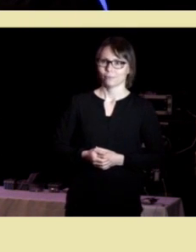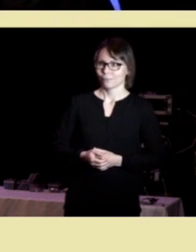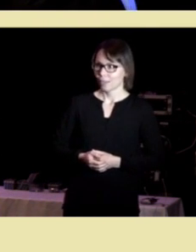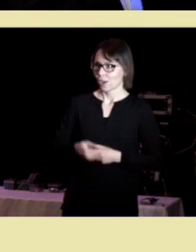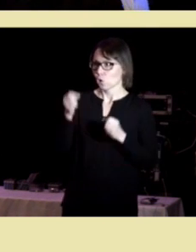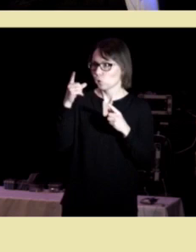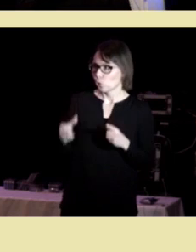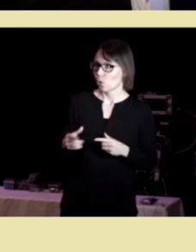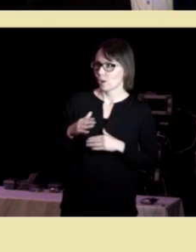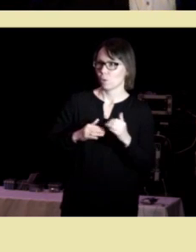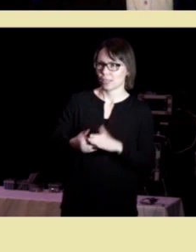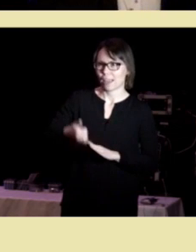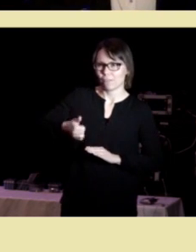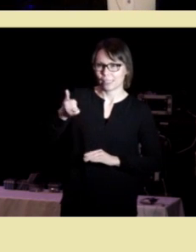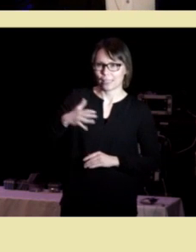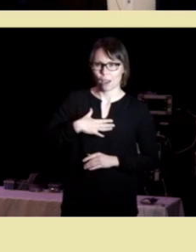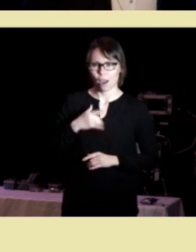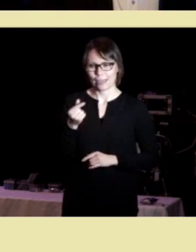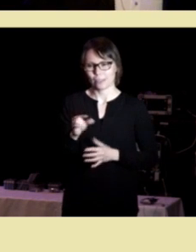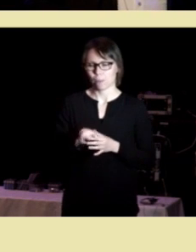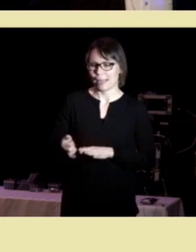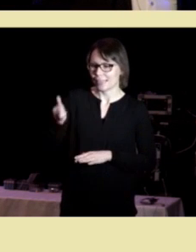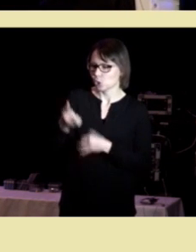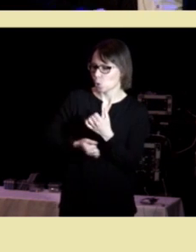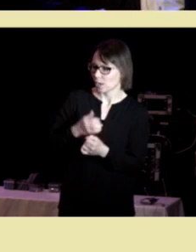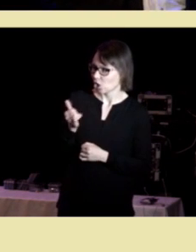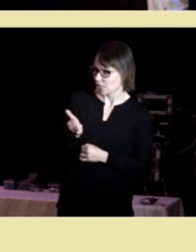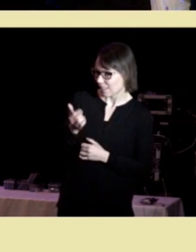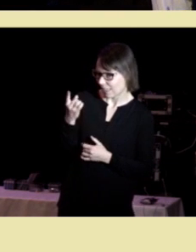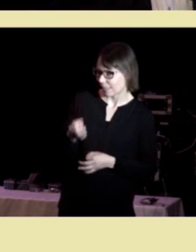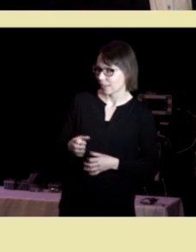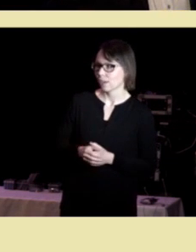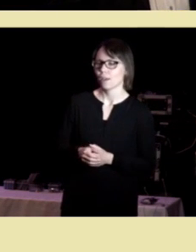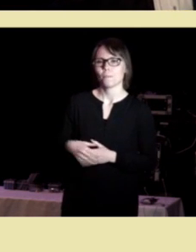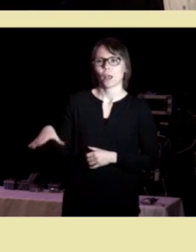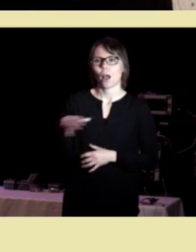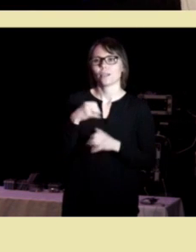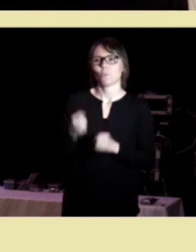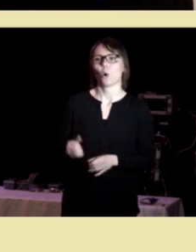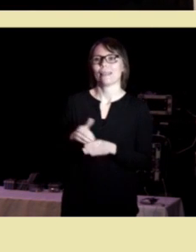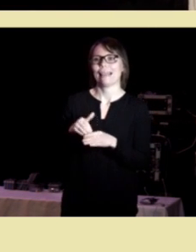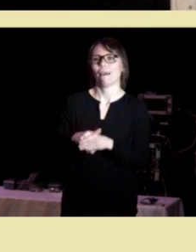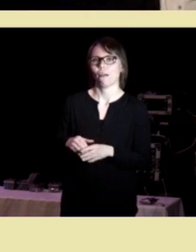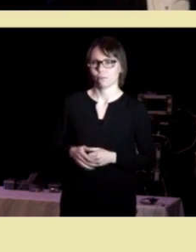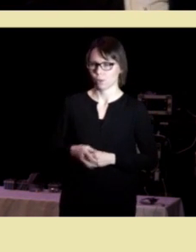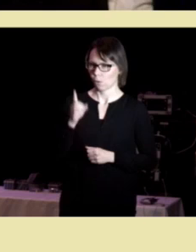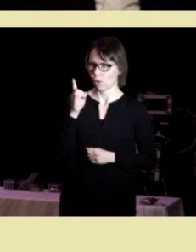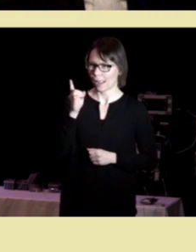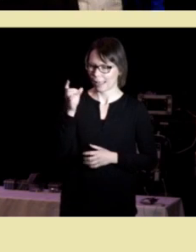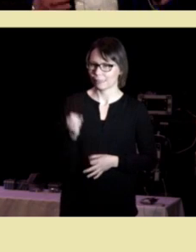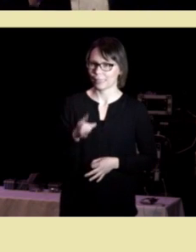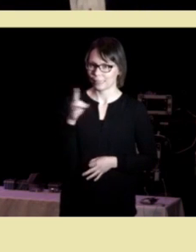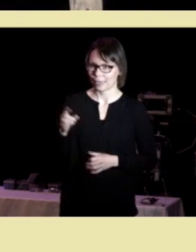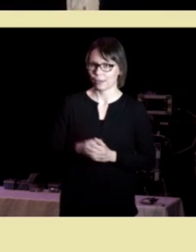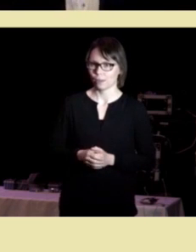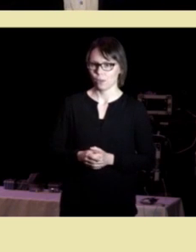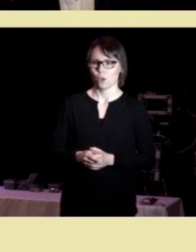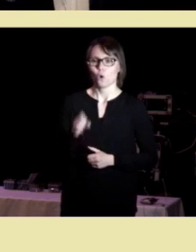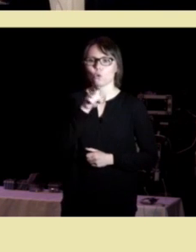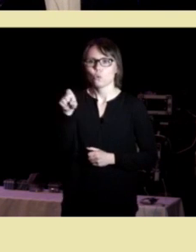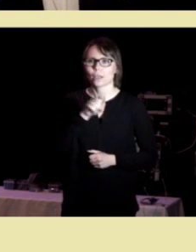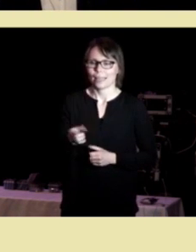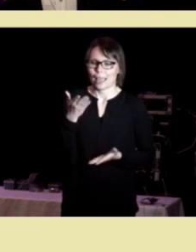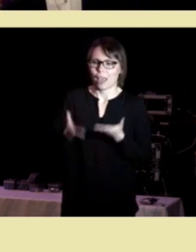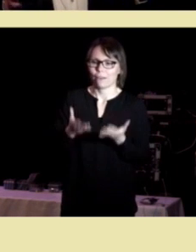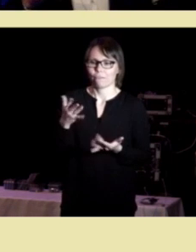Altså, kulturbygging er viktig her. Det har jo litt med ledelse å gjøre, kanskje, hva vet jeg. Alle må delta, og en ting til.